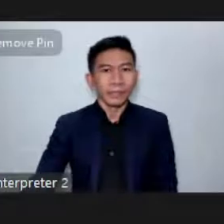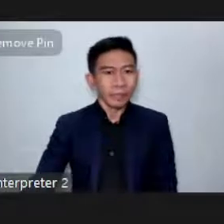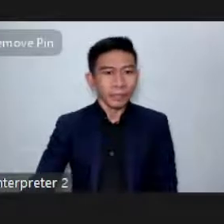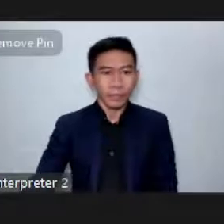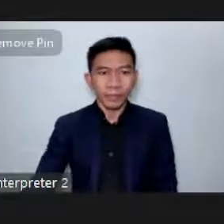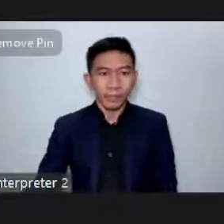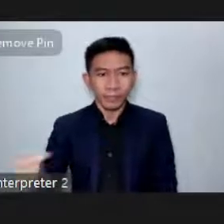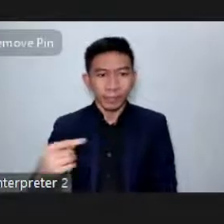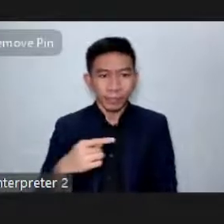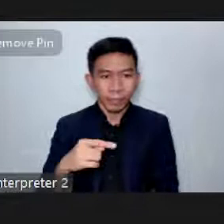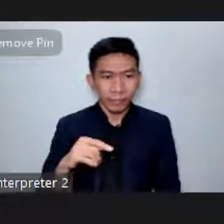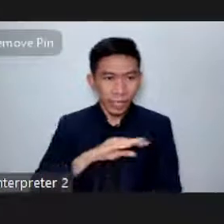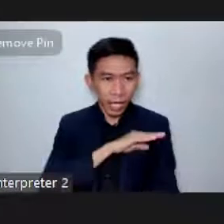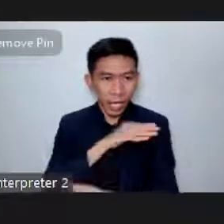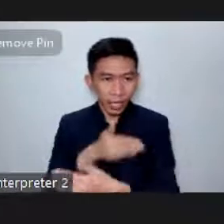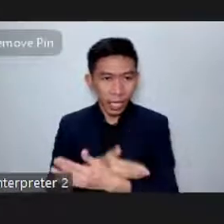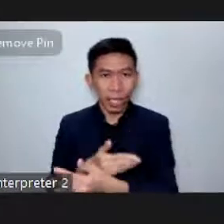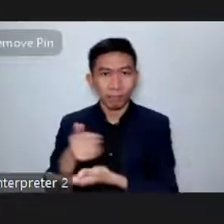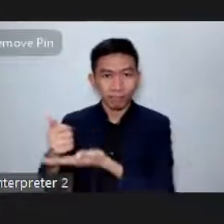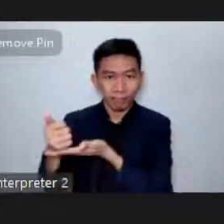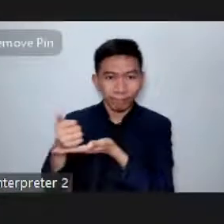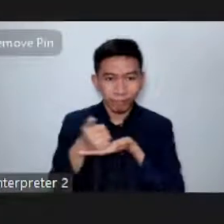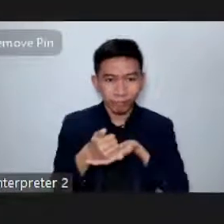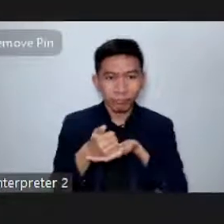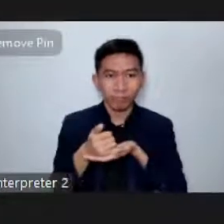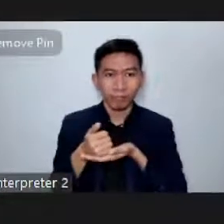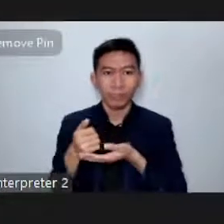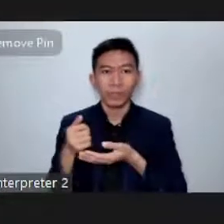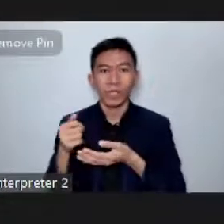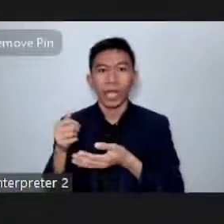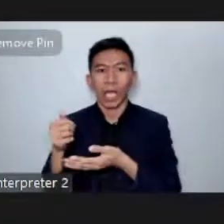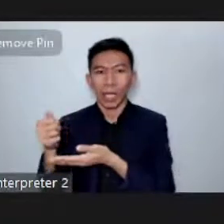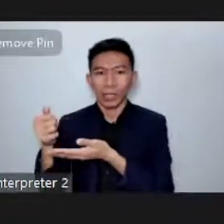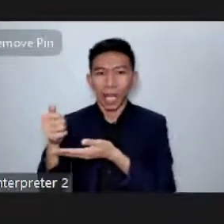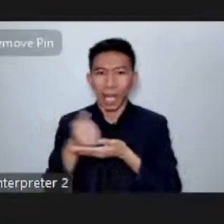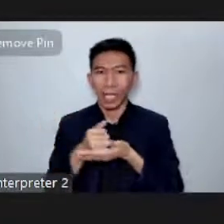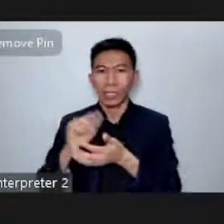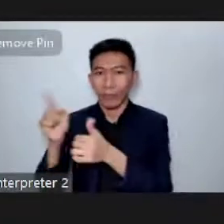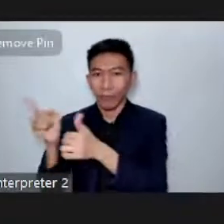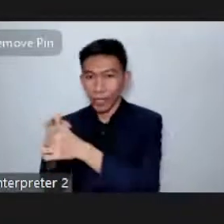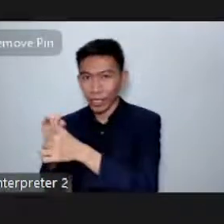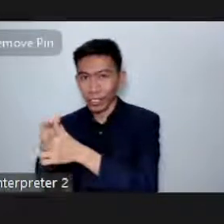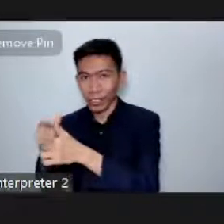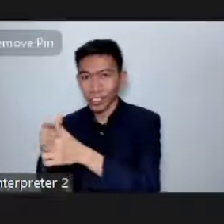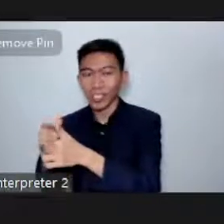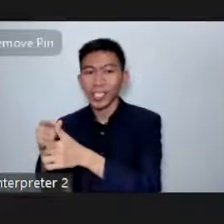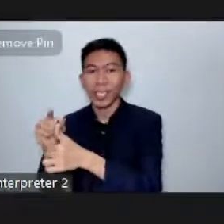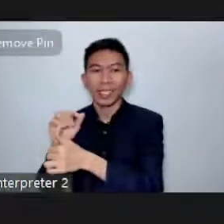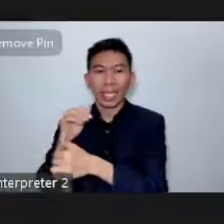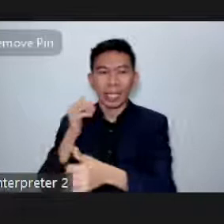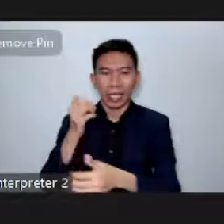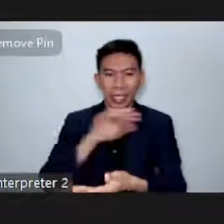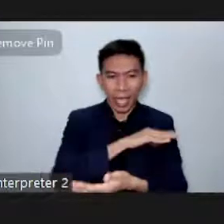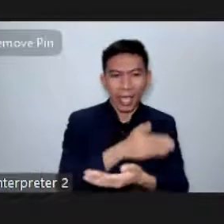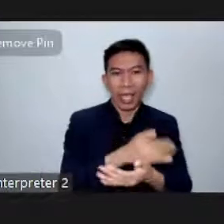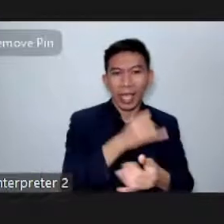Mga anak na nagatulong sa akin, anak sa una, hindi. Kaya